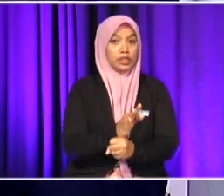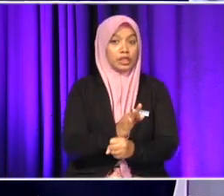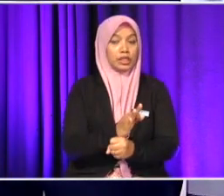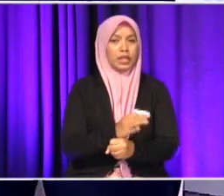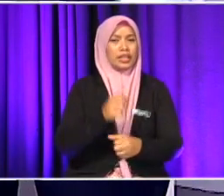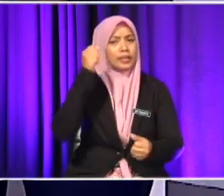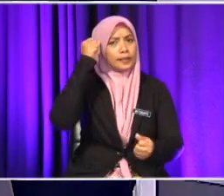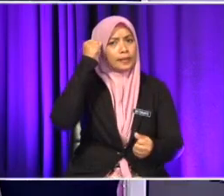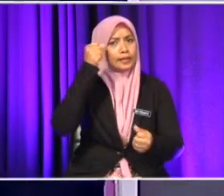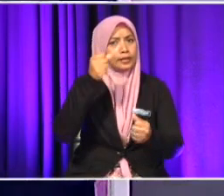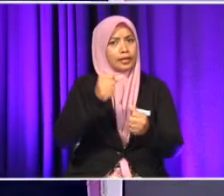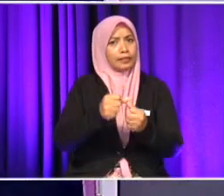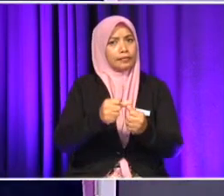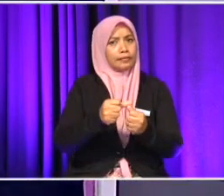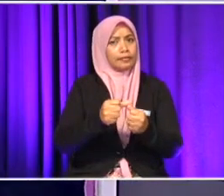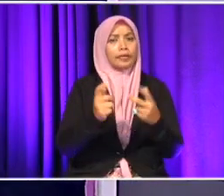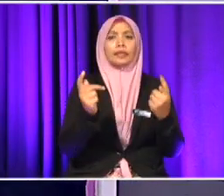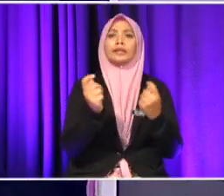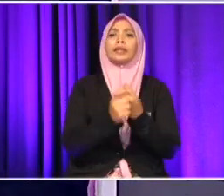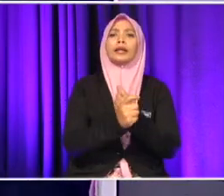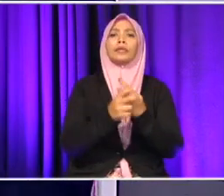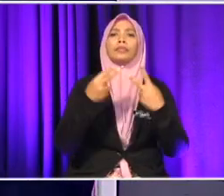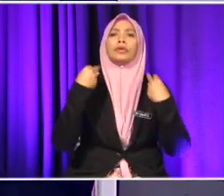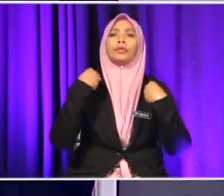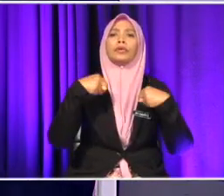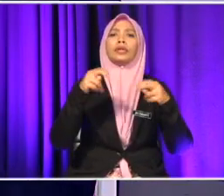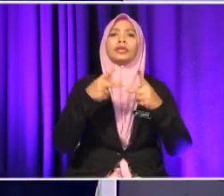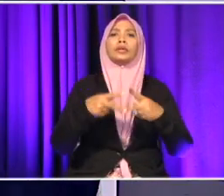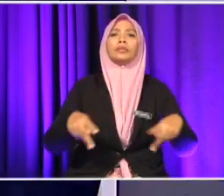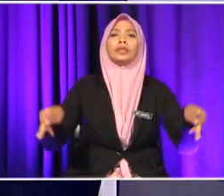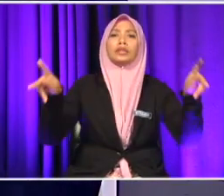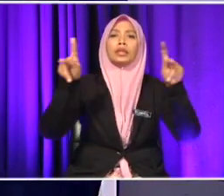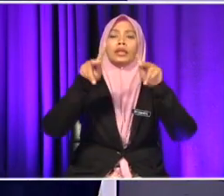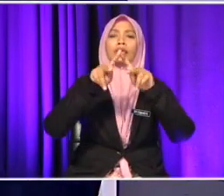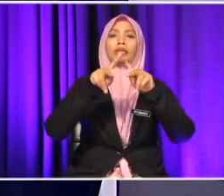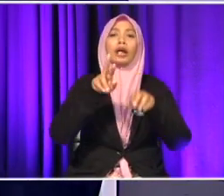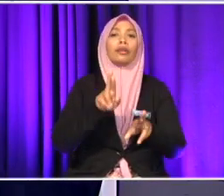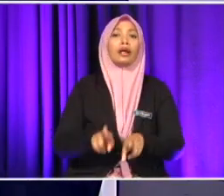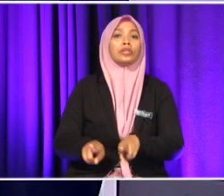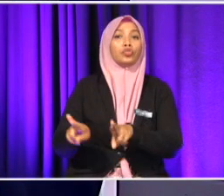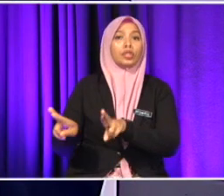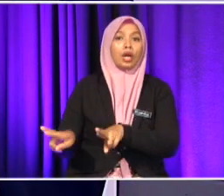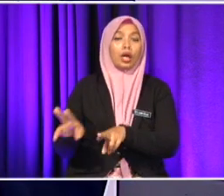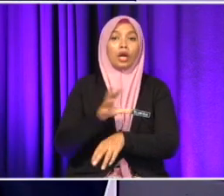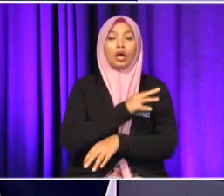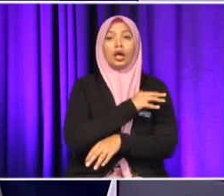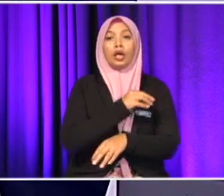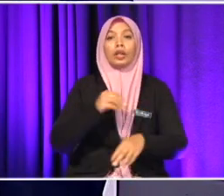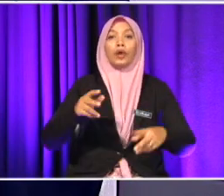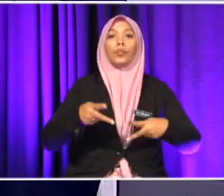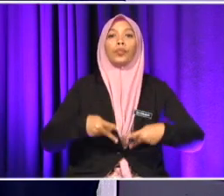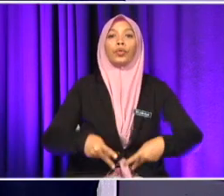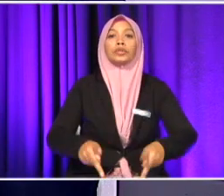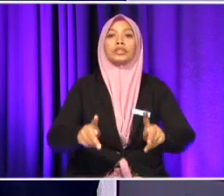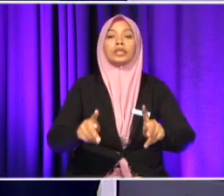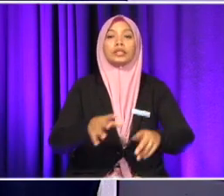tamu tentang pengeluaran yang utama datang kepentingan perancangan dan proses Kemudian yang kedua pemasaran